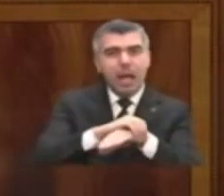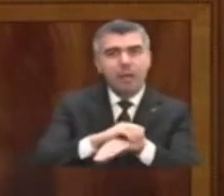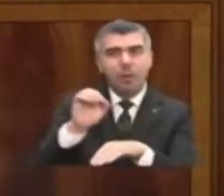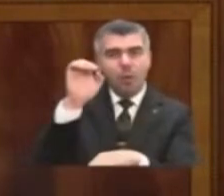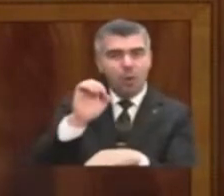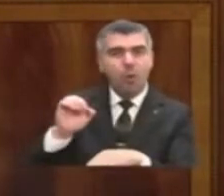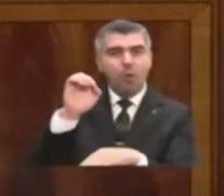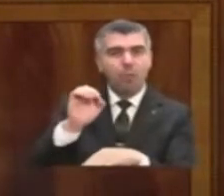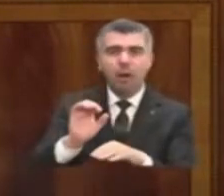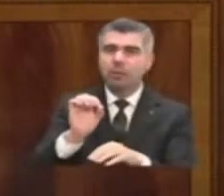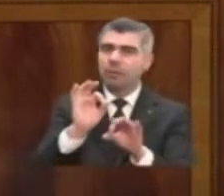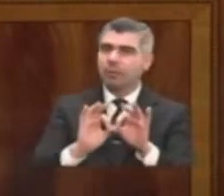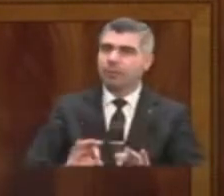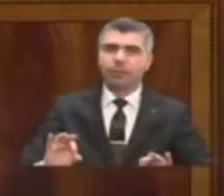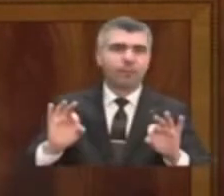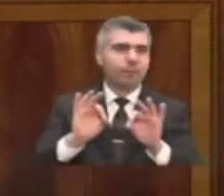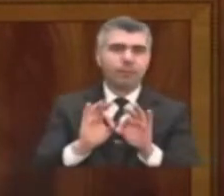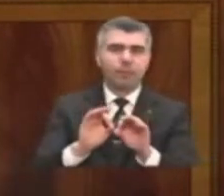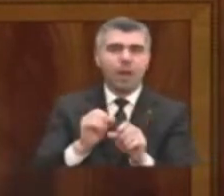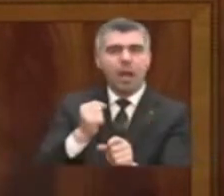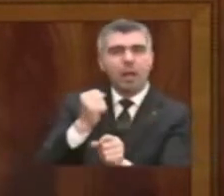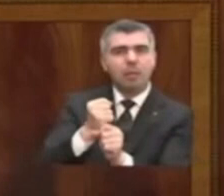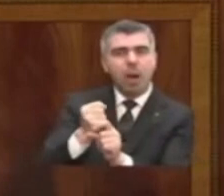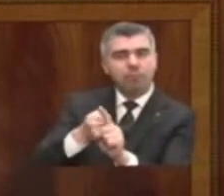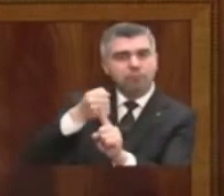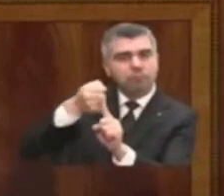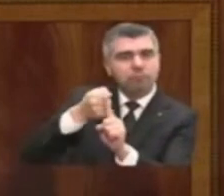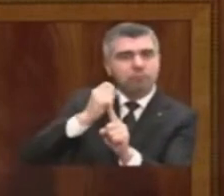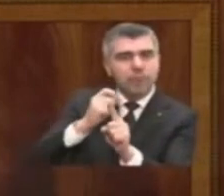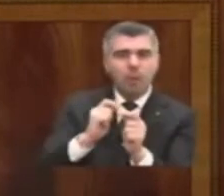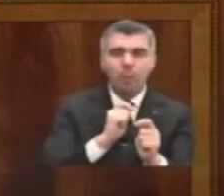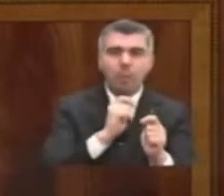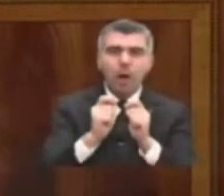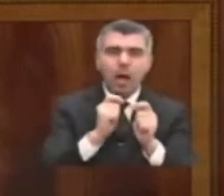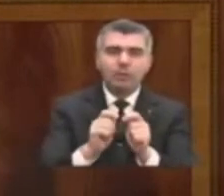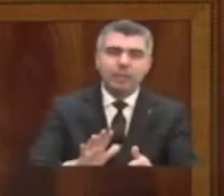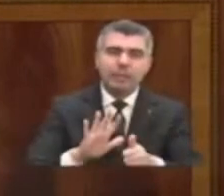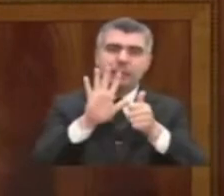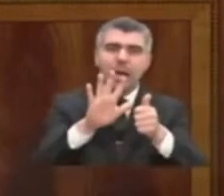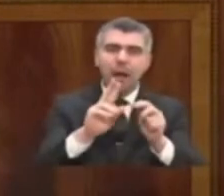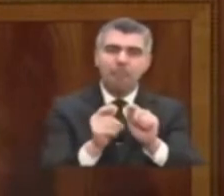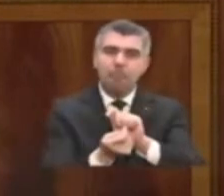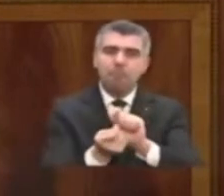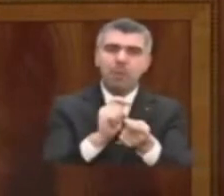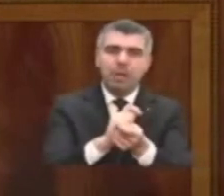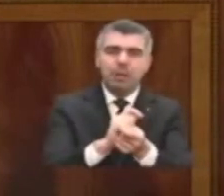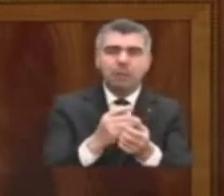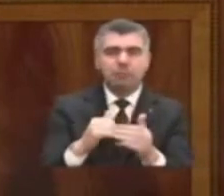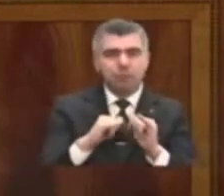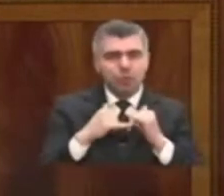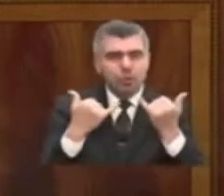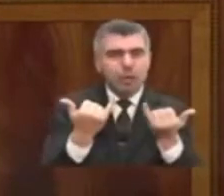تشتغل مؤسسه البرلمان الاوروبيكا كل هذا الوقت مناقشه التعديلات جلسات للنقاش العام